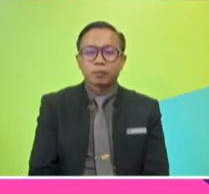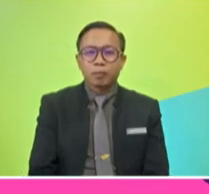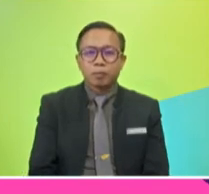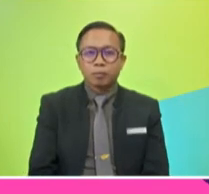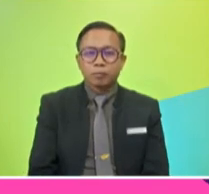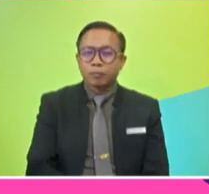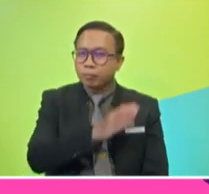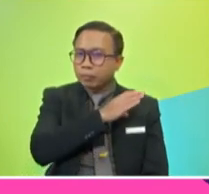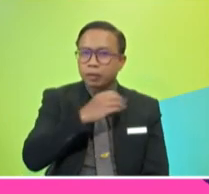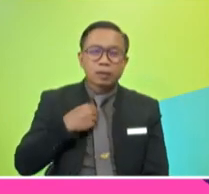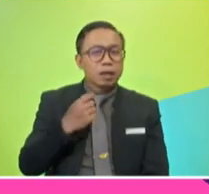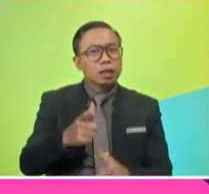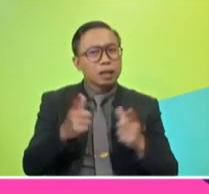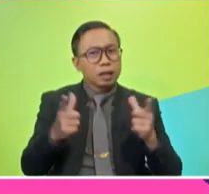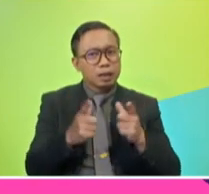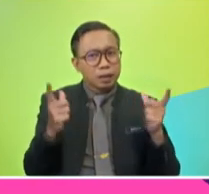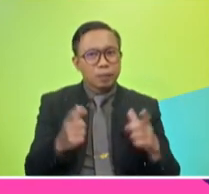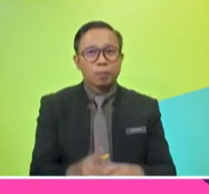dan sebagainya